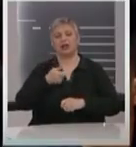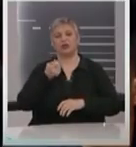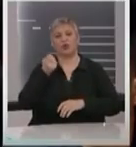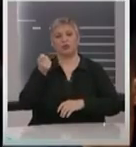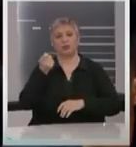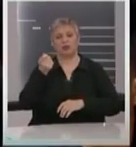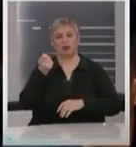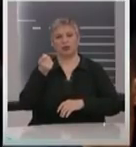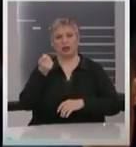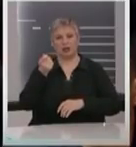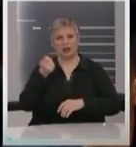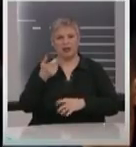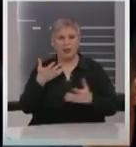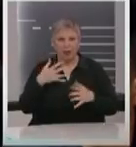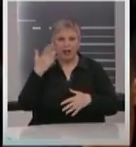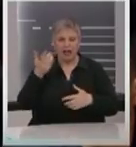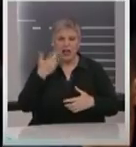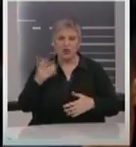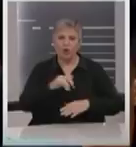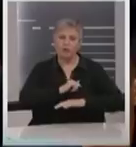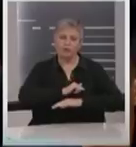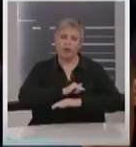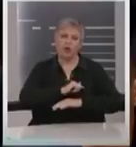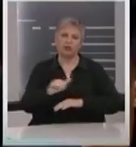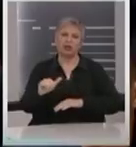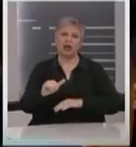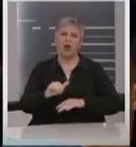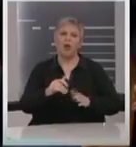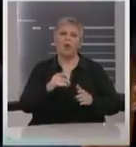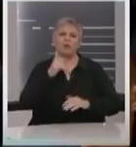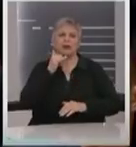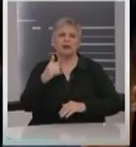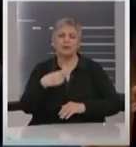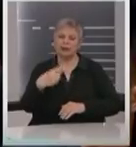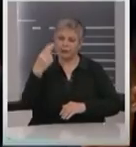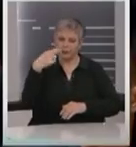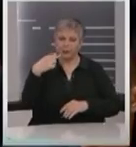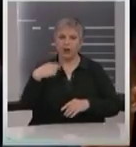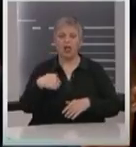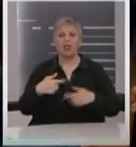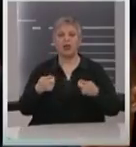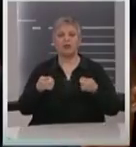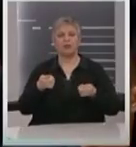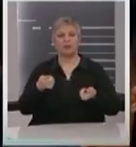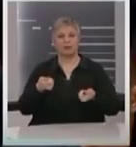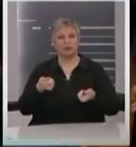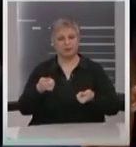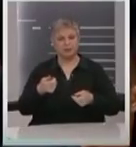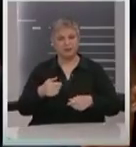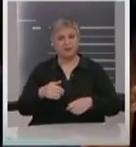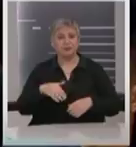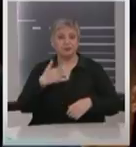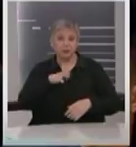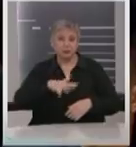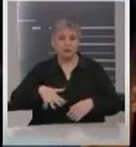Δηλαδή, ποτέ θα είμαστε υπό επιτροπία. Κάνατε την Ελλάδα από μια